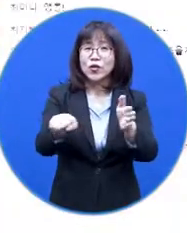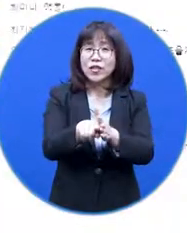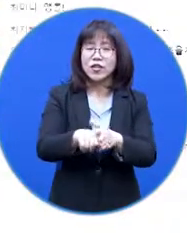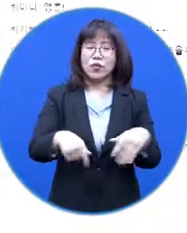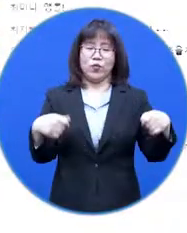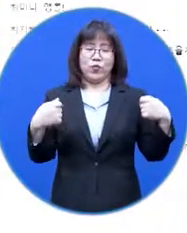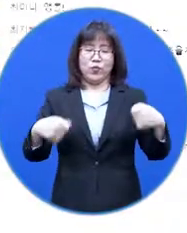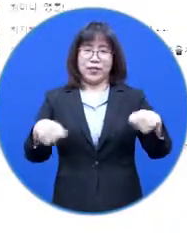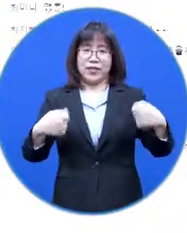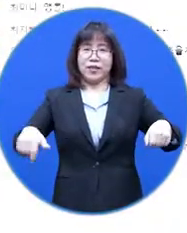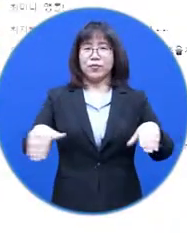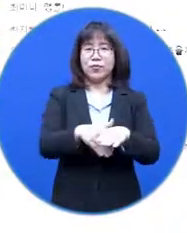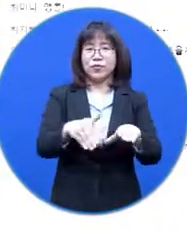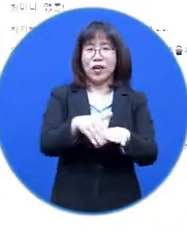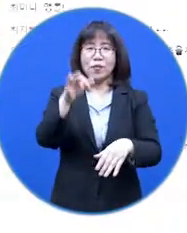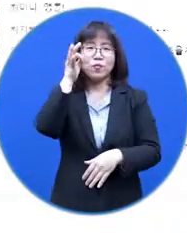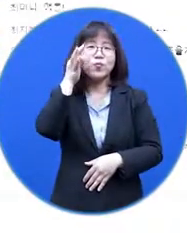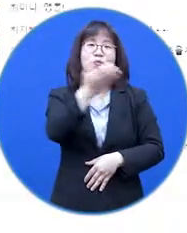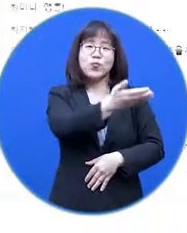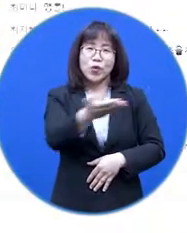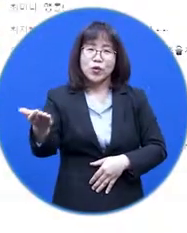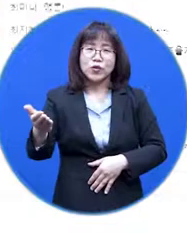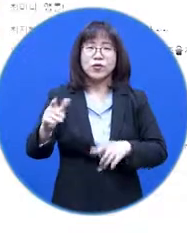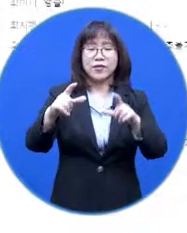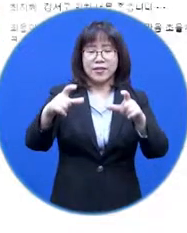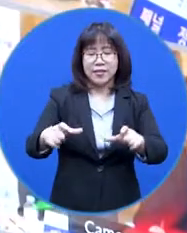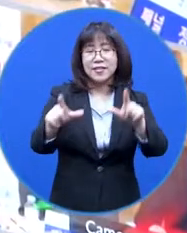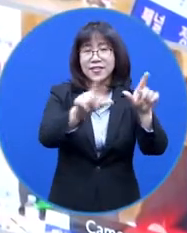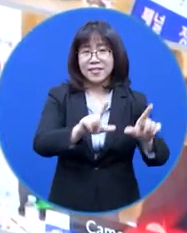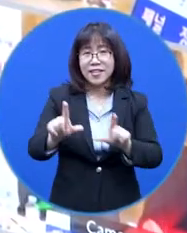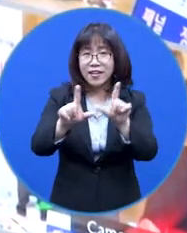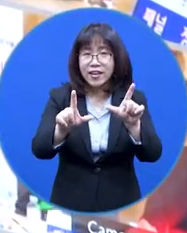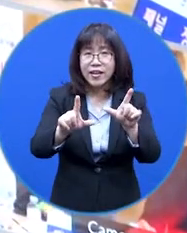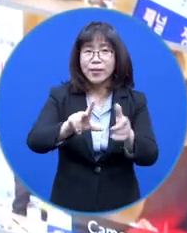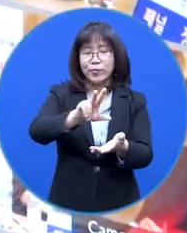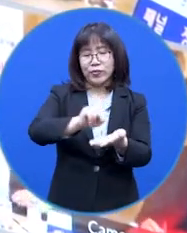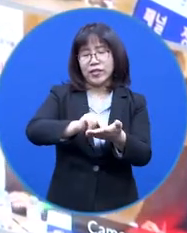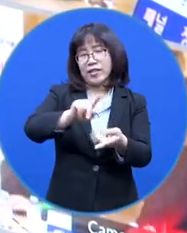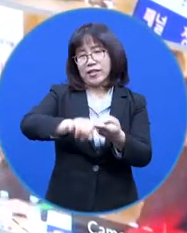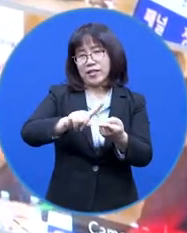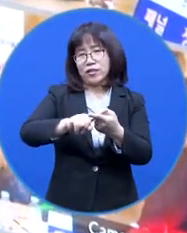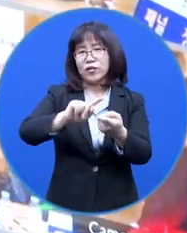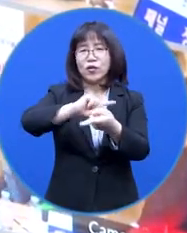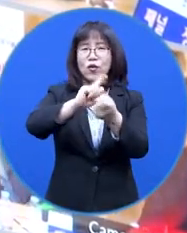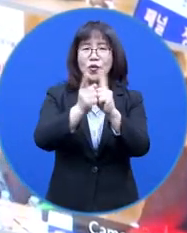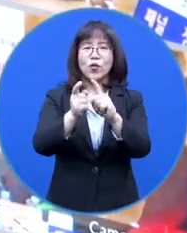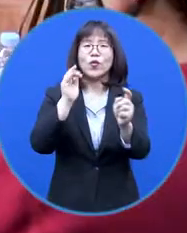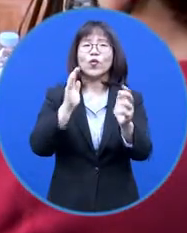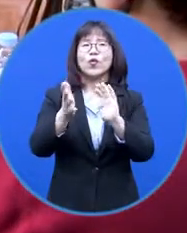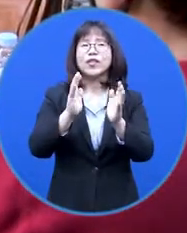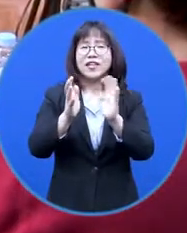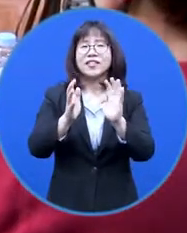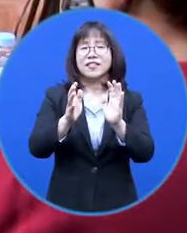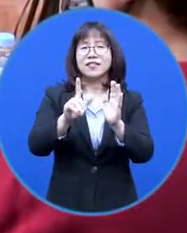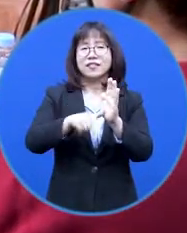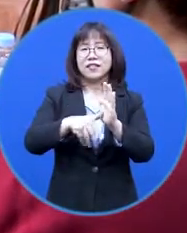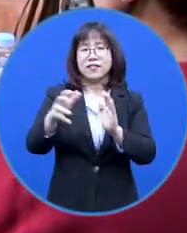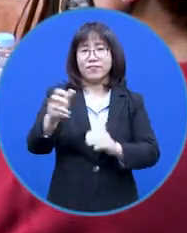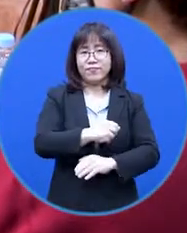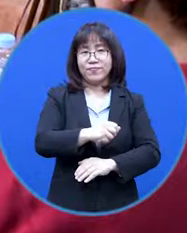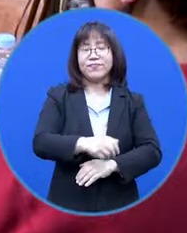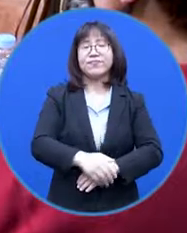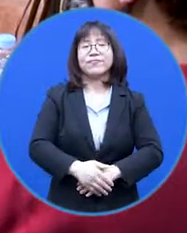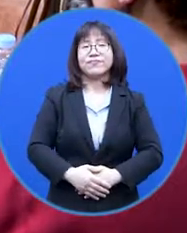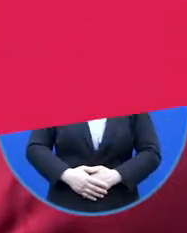즉흥과 다이스키의 집코 킬링 문화 공연도 펼치며 지역사회의 다양한 문제를 이웃과 함께 논의하는 시간을